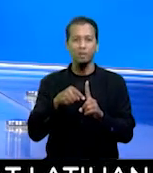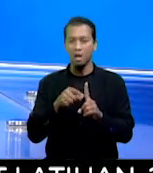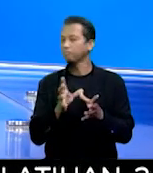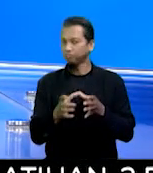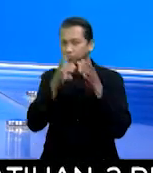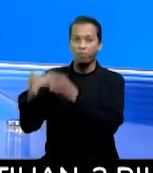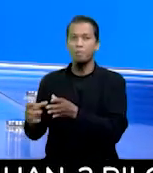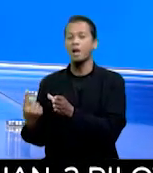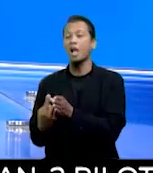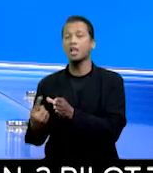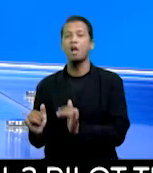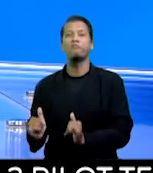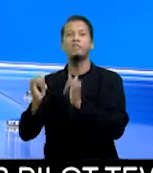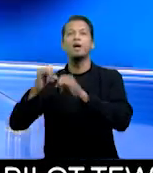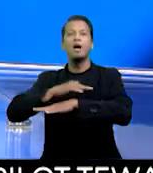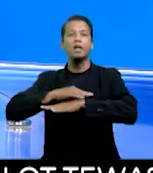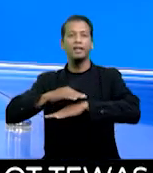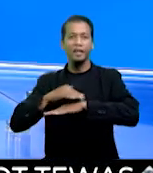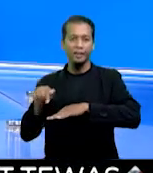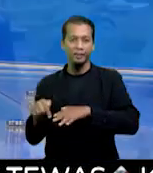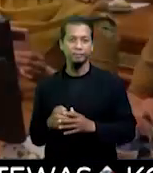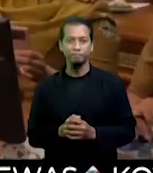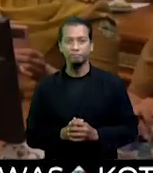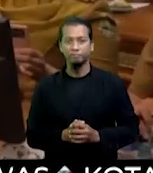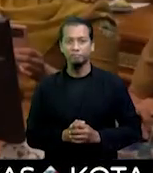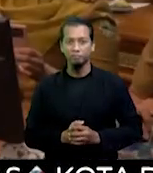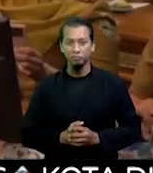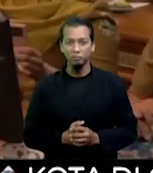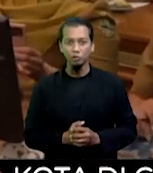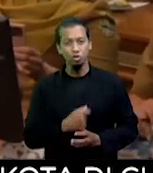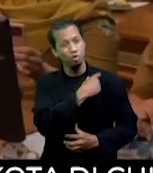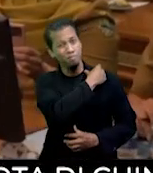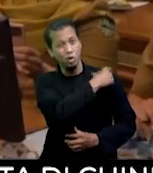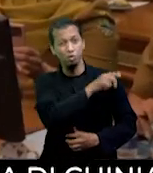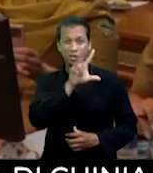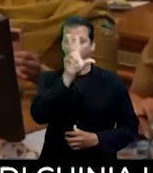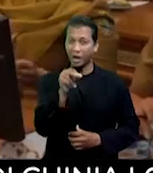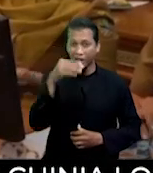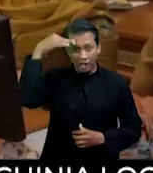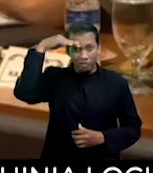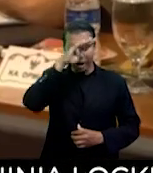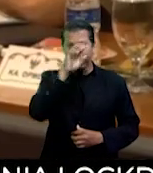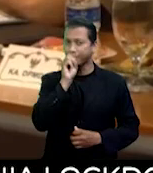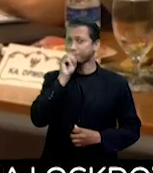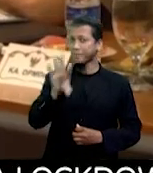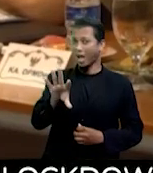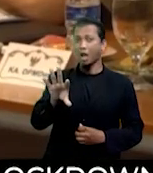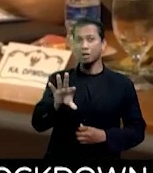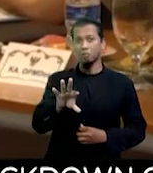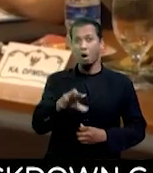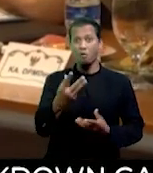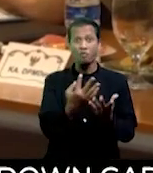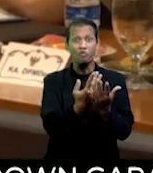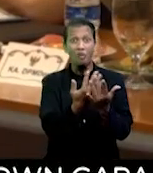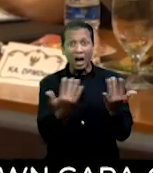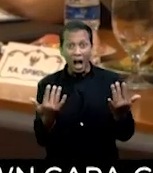Atlet Kemayoran. Gubernur Jawa Barat Ridwan Kamil menyebut bahwa seluruh warga Jawa Barat yang positif varian Omikron terdeteksi